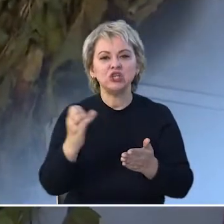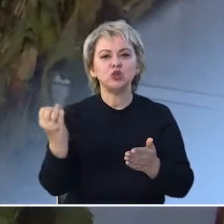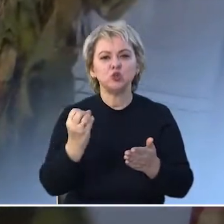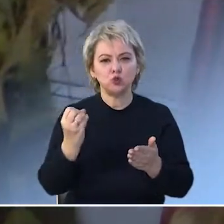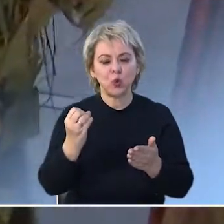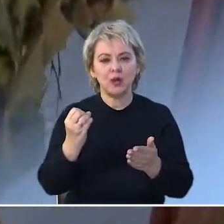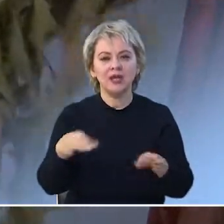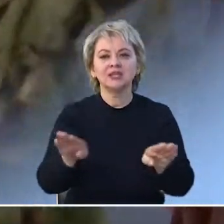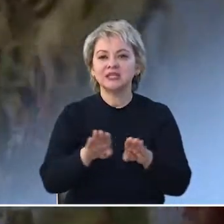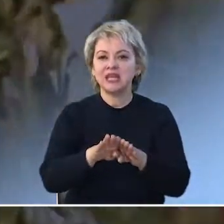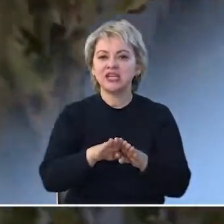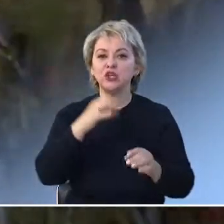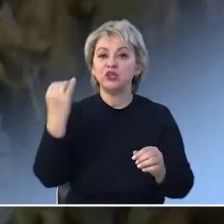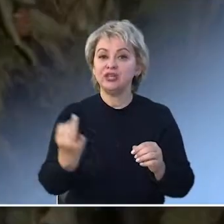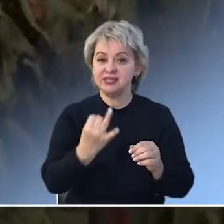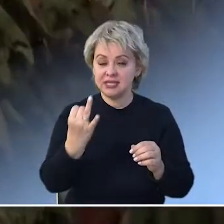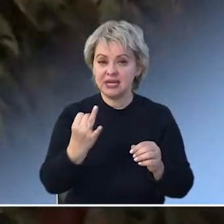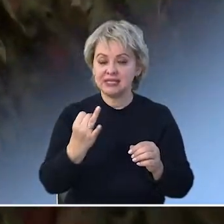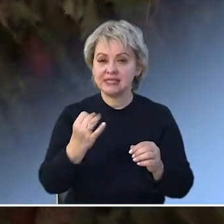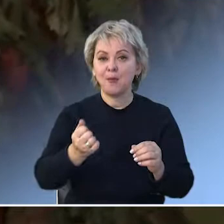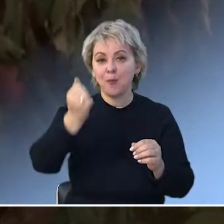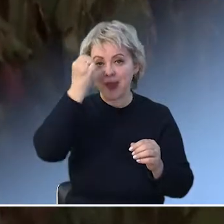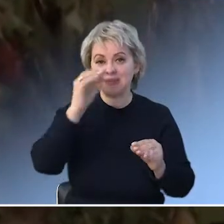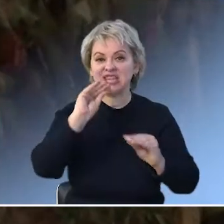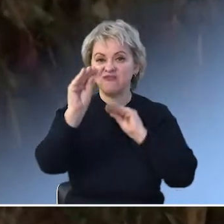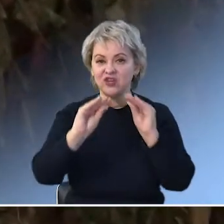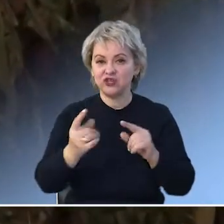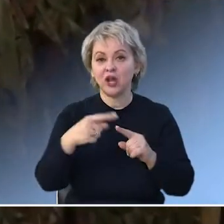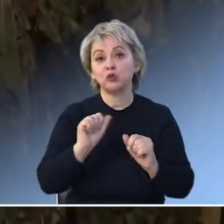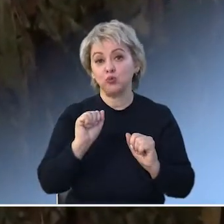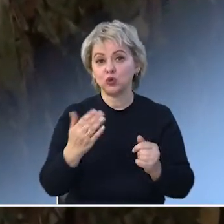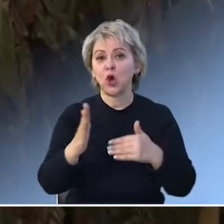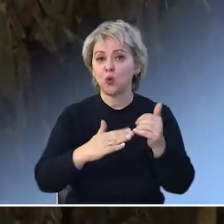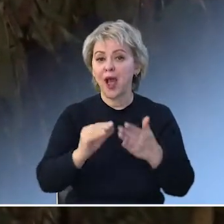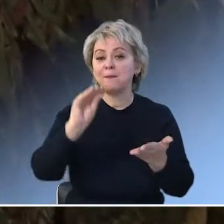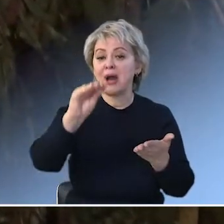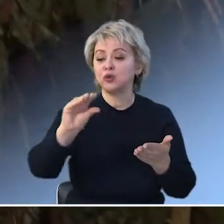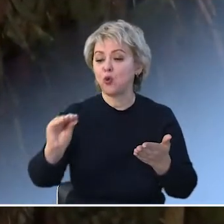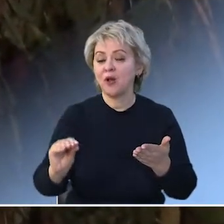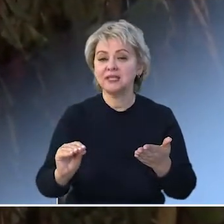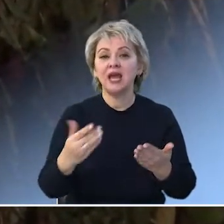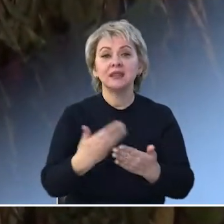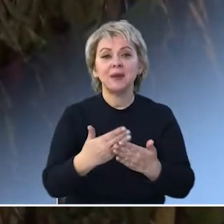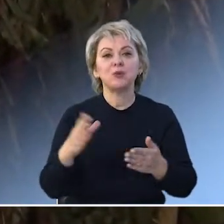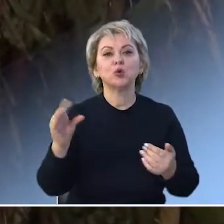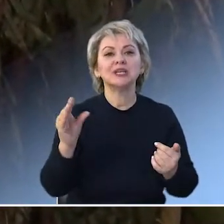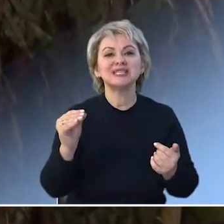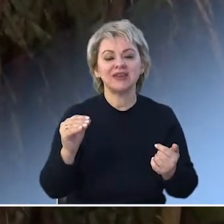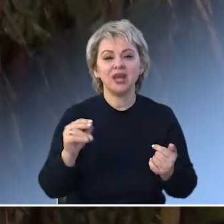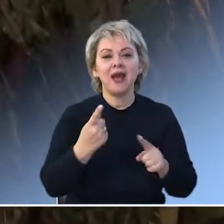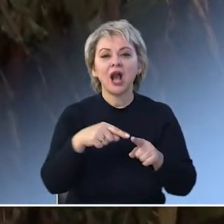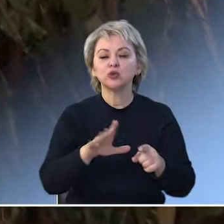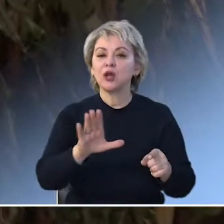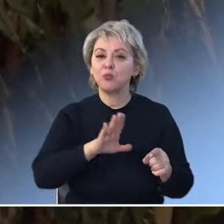есть еще такие интересные, раритетные вещи, которые можно, кстати, руками потрогать. Вот, например,